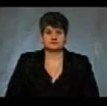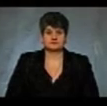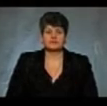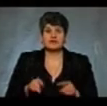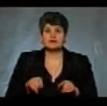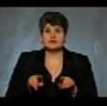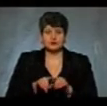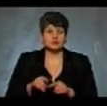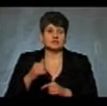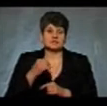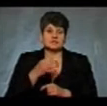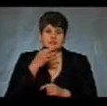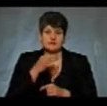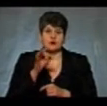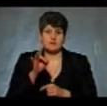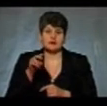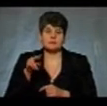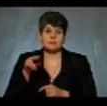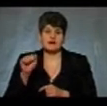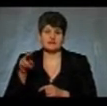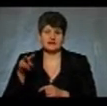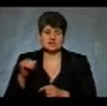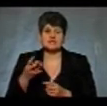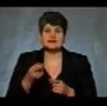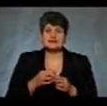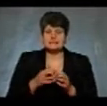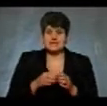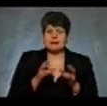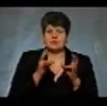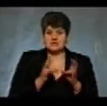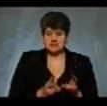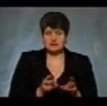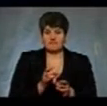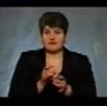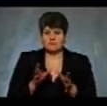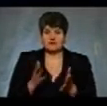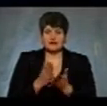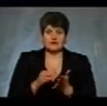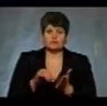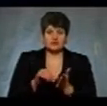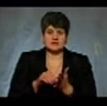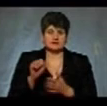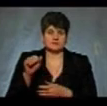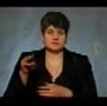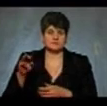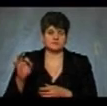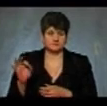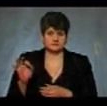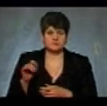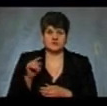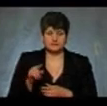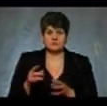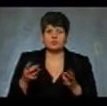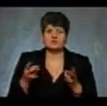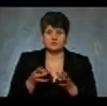Також, як повідомив Роман Павлишин, серед постраждалих внаслідок вибуху на Макаренка у Тернополі учасник антитерористичної операції. Він